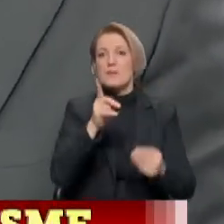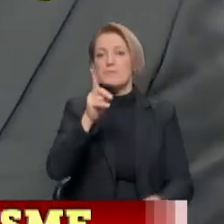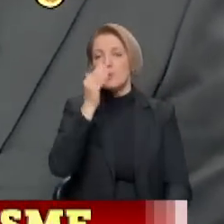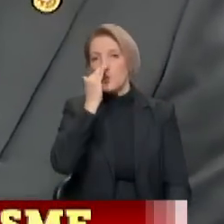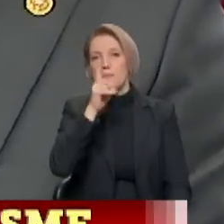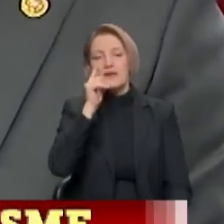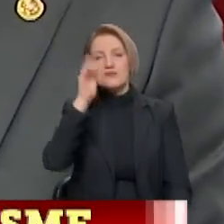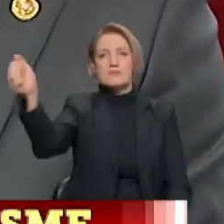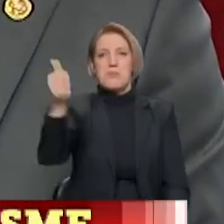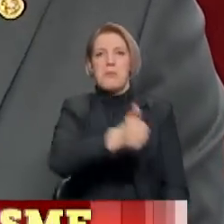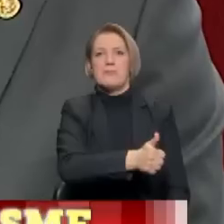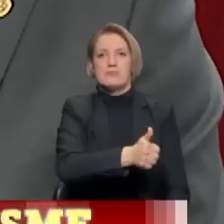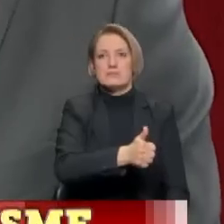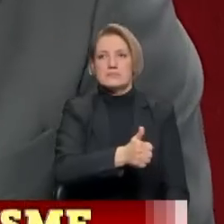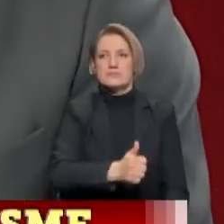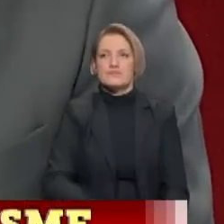birini bulup getirdiler.